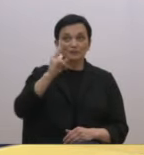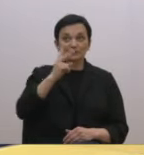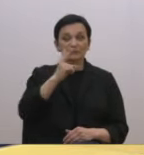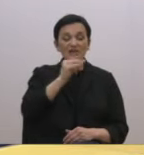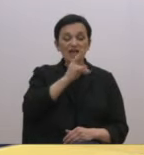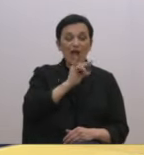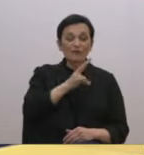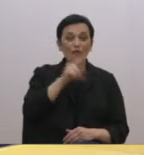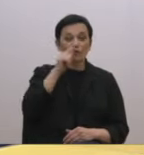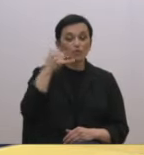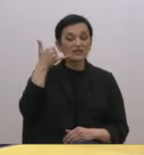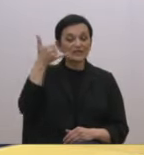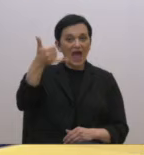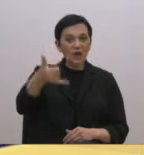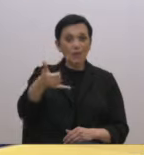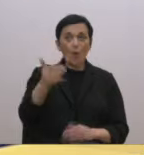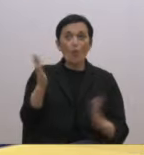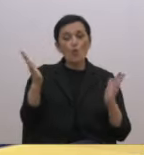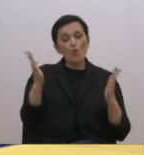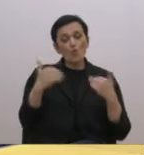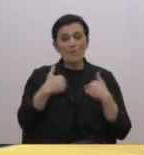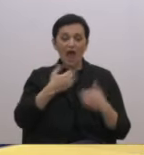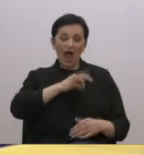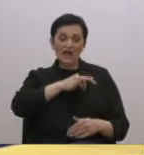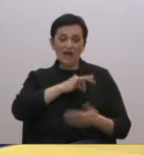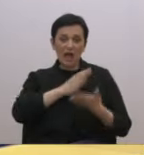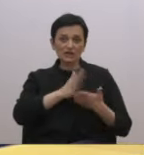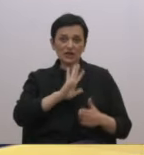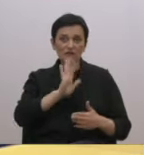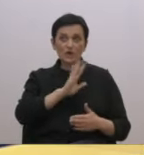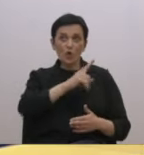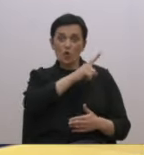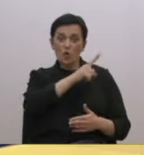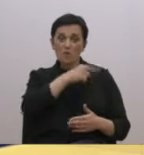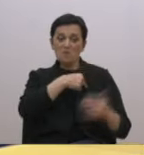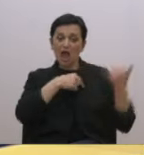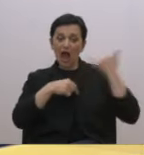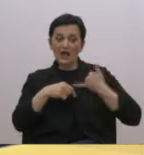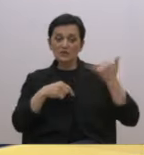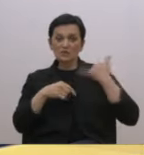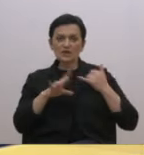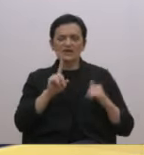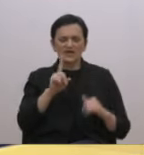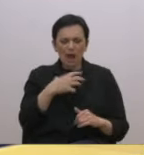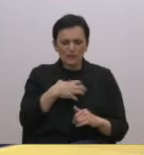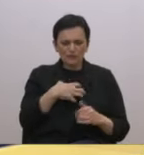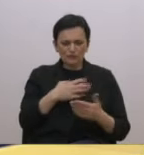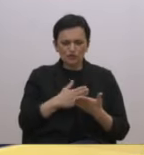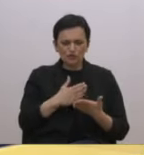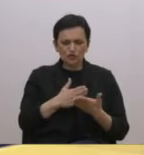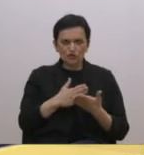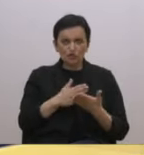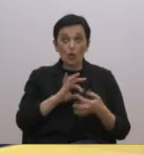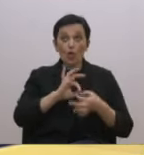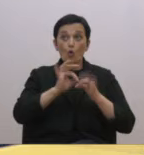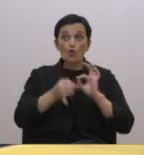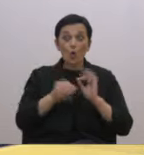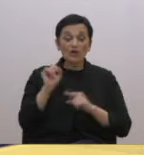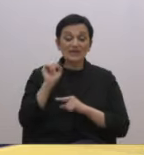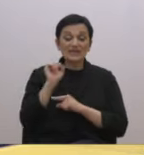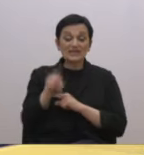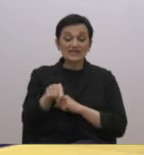და პუტინი ტელეფონზე და უიმე მე აგენტი არა ვარ, იმიტომ რომ ისინი არ მირეკავენ, რა მნიშვნელობა აქვთ? კონკრეტული დავალება